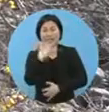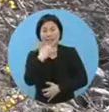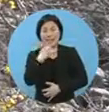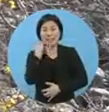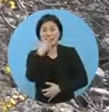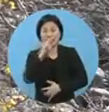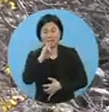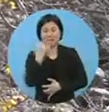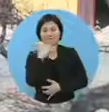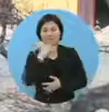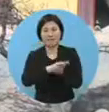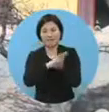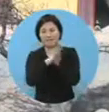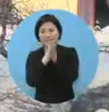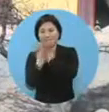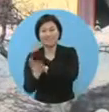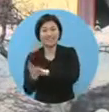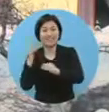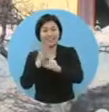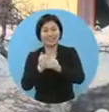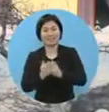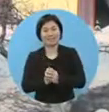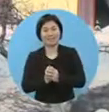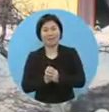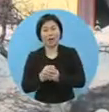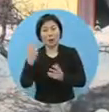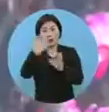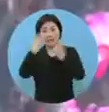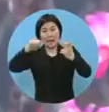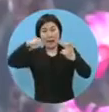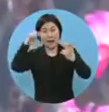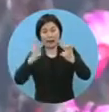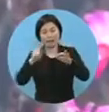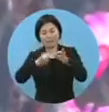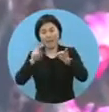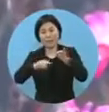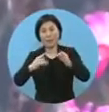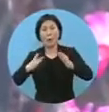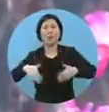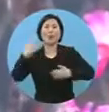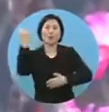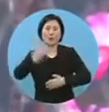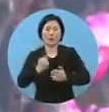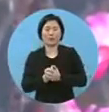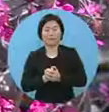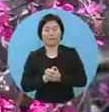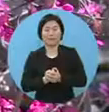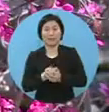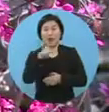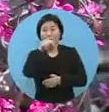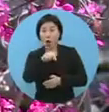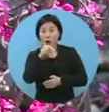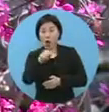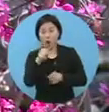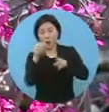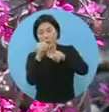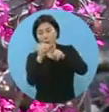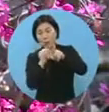있습니다. 깊은 산사에도 봄이 도착했습니다. 고운 빛깔의 나볼매가